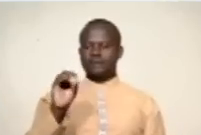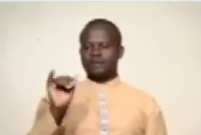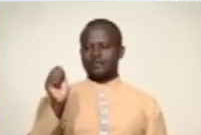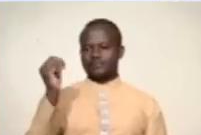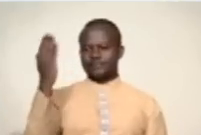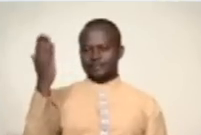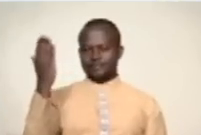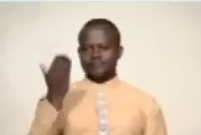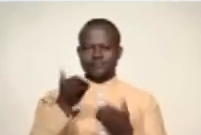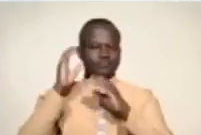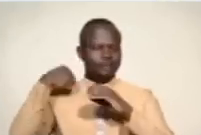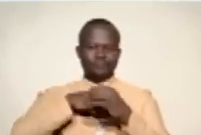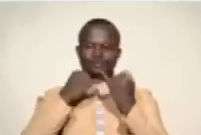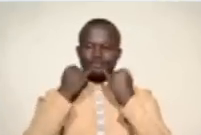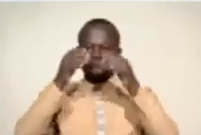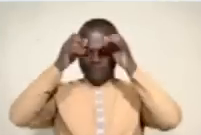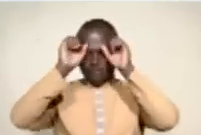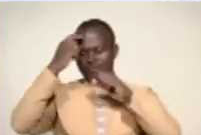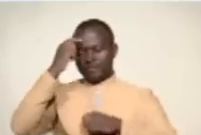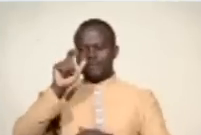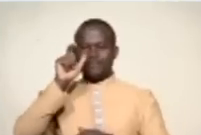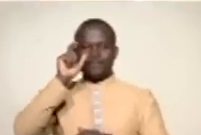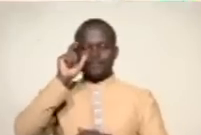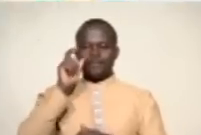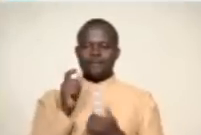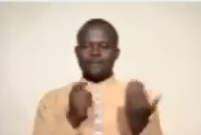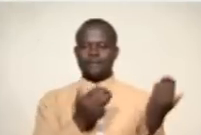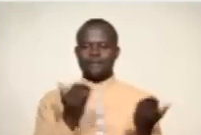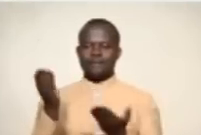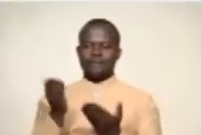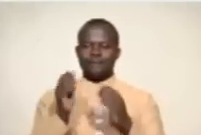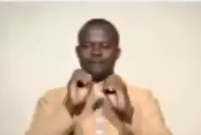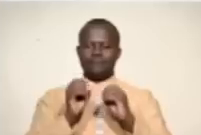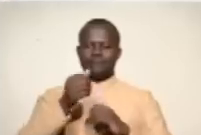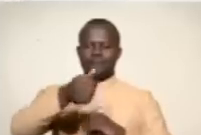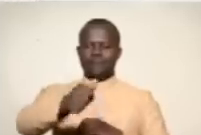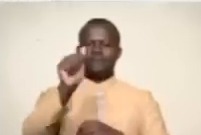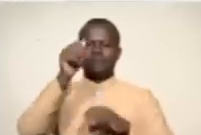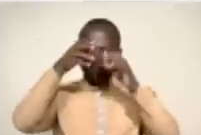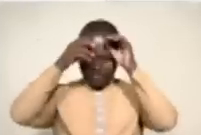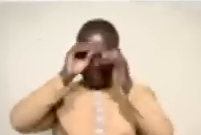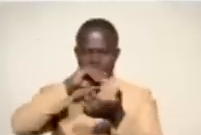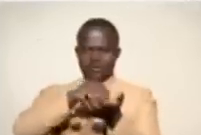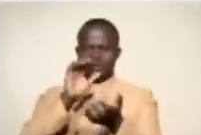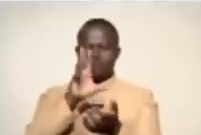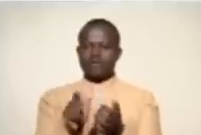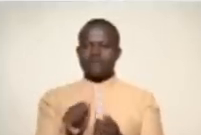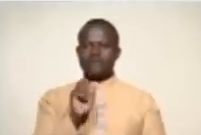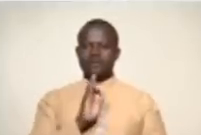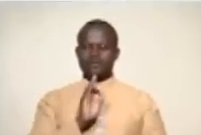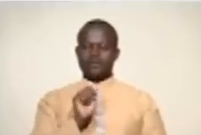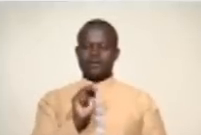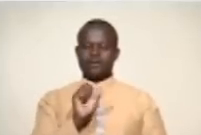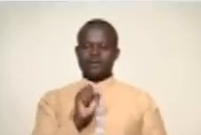Gloria Mukamabano muri amakuru turabwira ko Perezida wa Repubulika Paul Kagame yakiriye muri village Urugwiro Perezida wa Centrafrica Faustin Archange